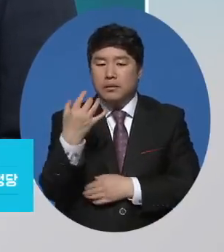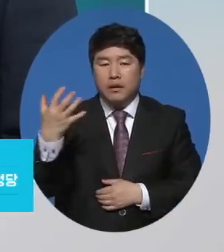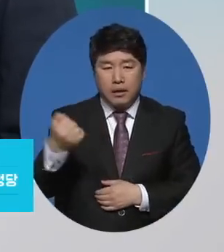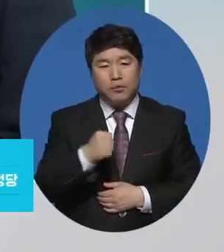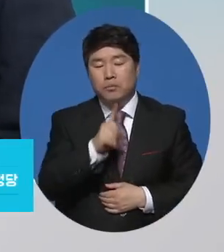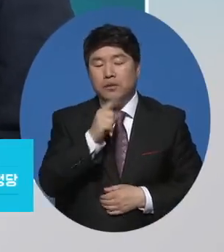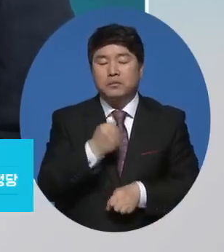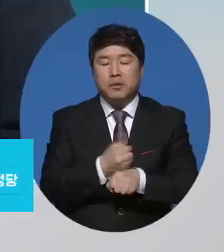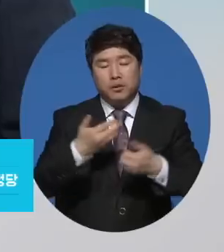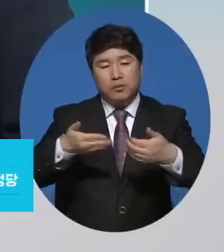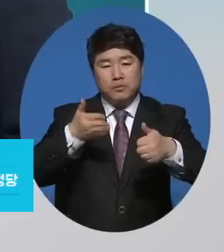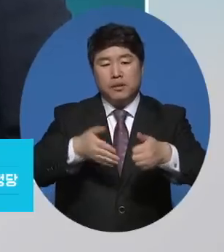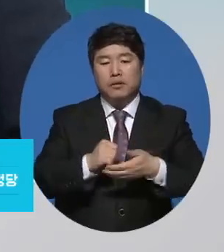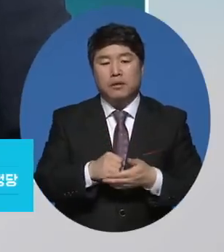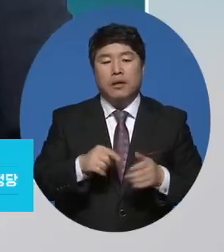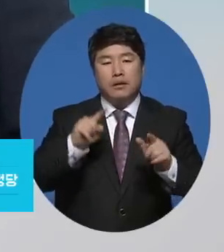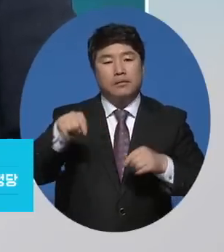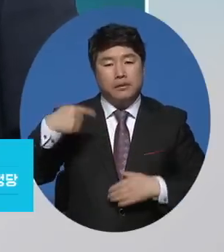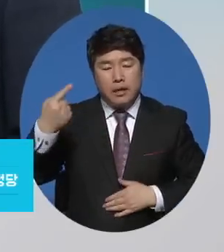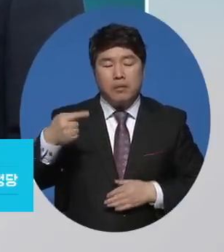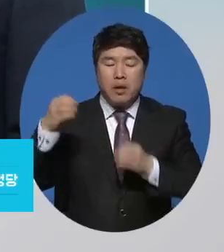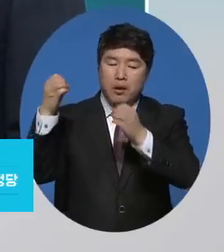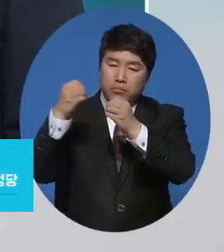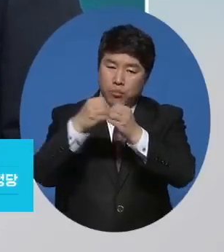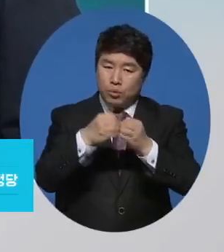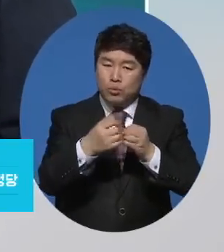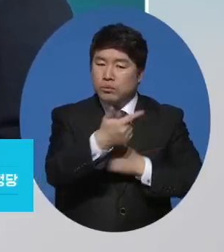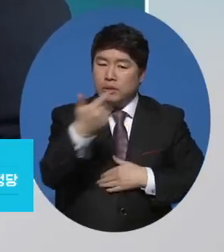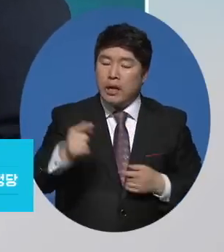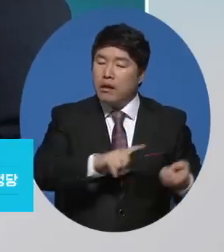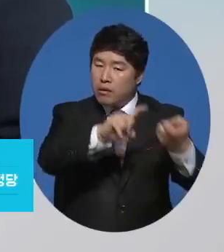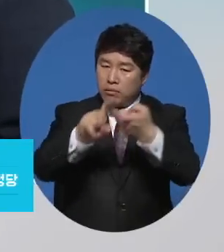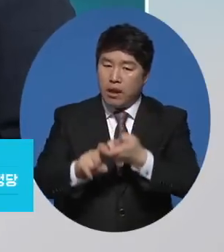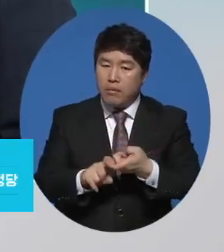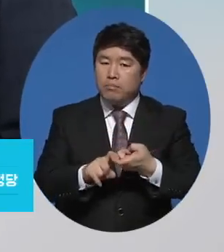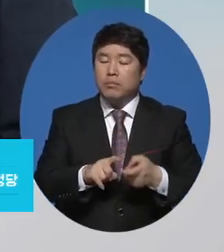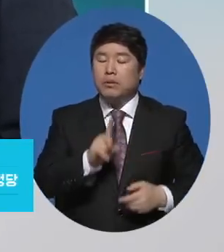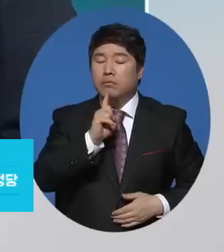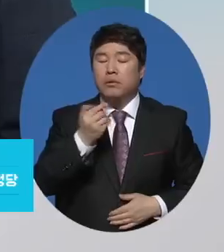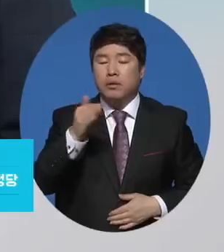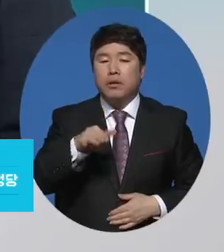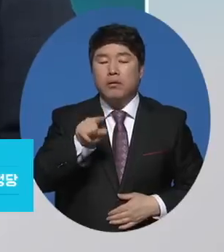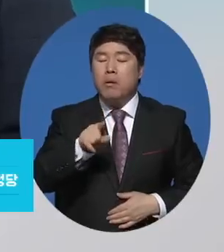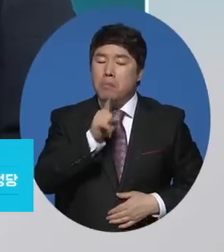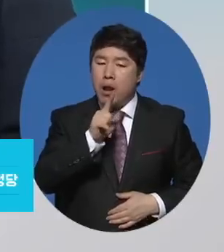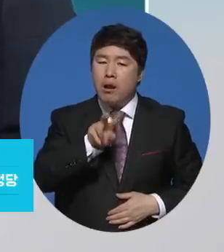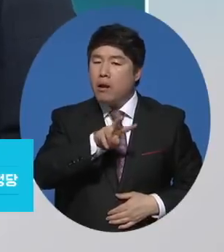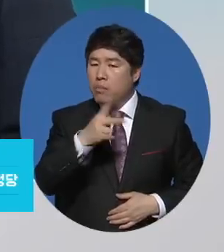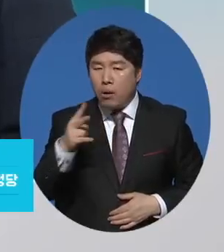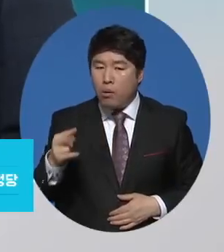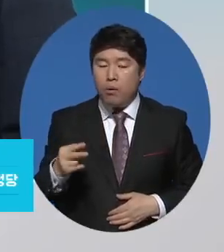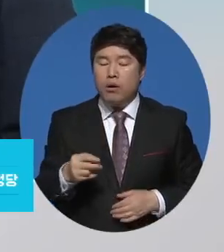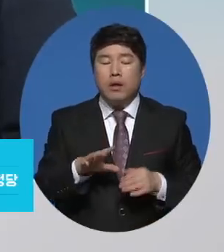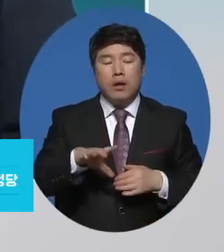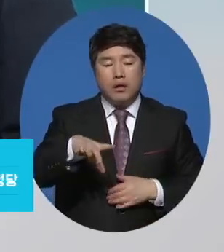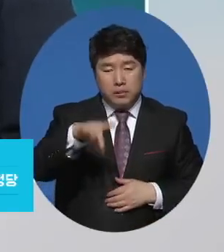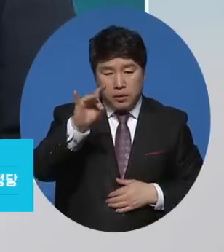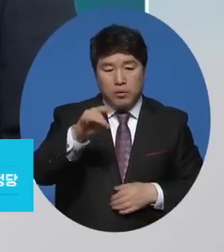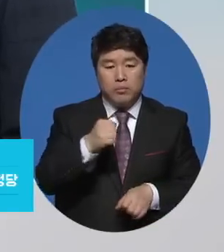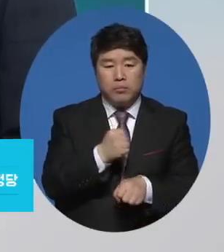말씀해 주어 그리고 그다음에이 보수 대연합 문제 예 이거는 말씀이 바뀌어요 자구만 처음부